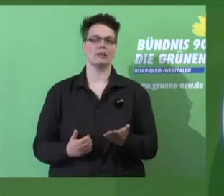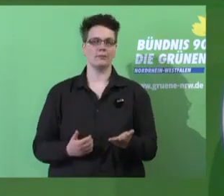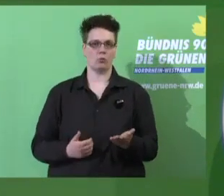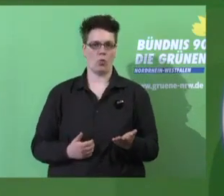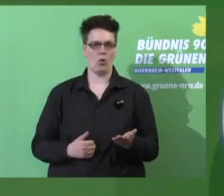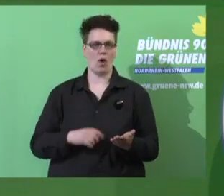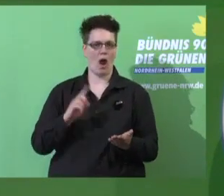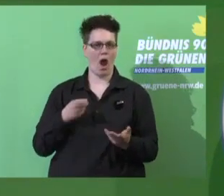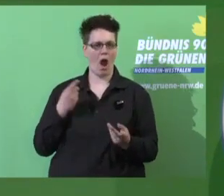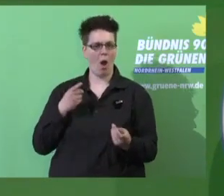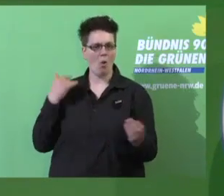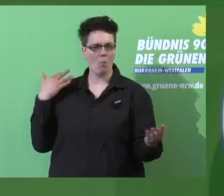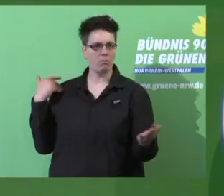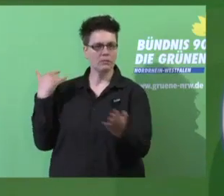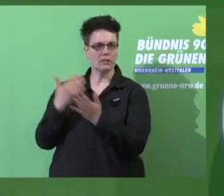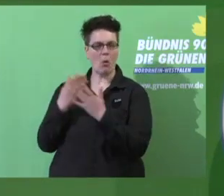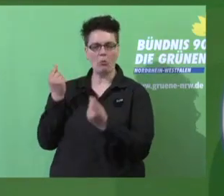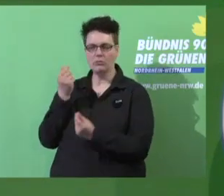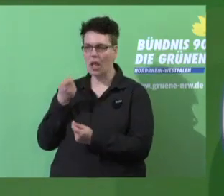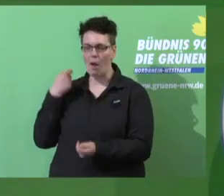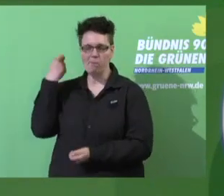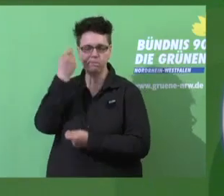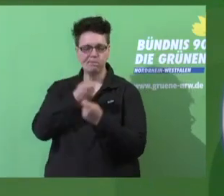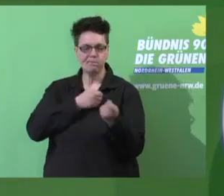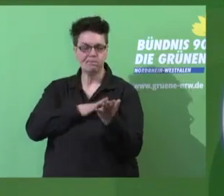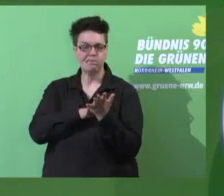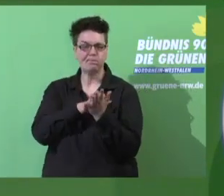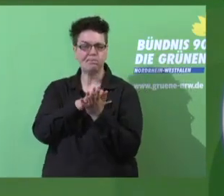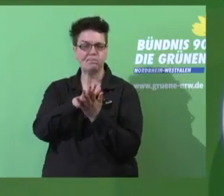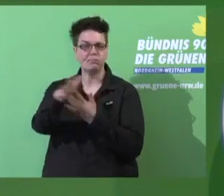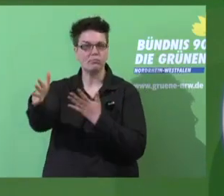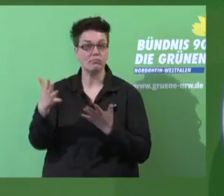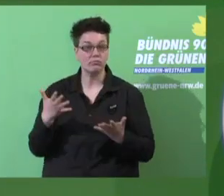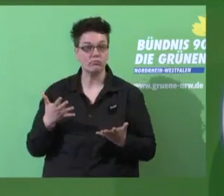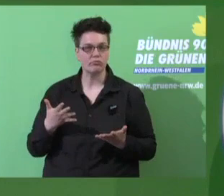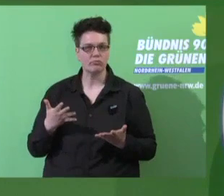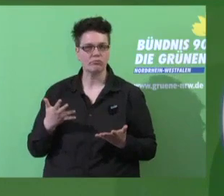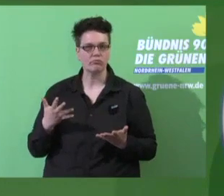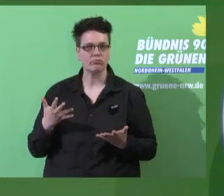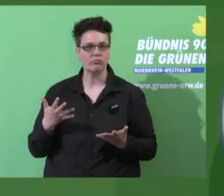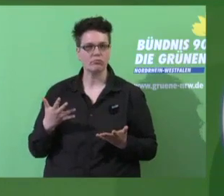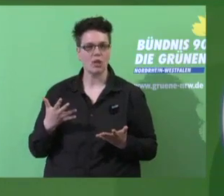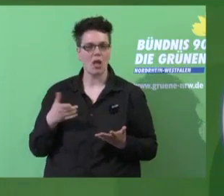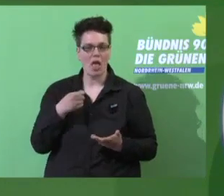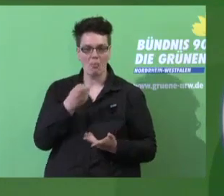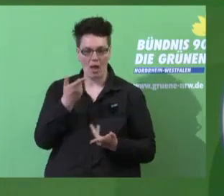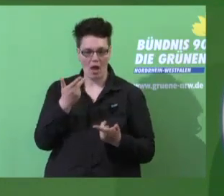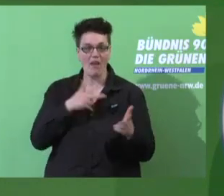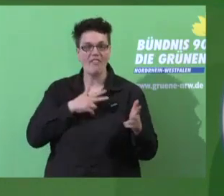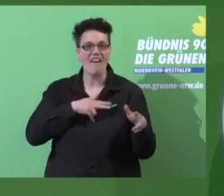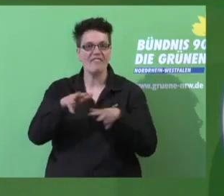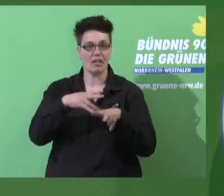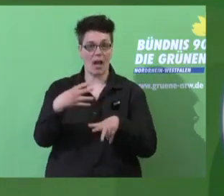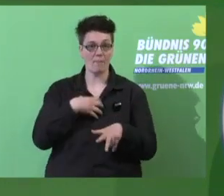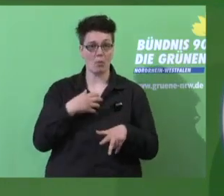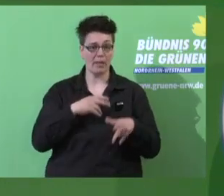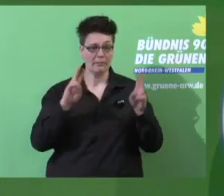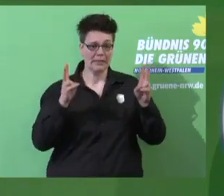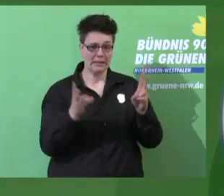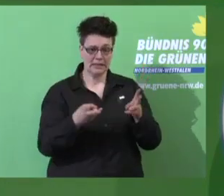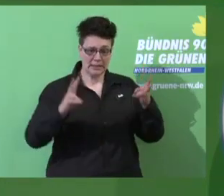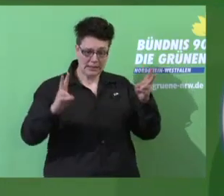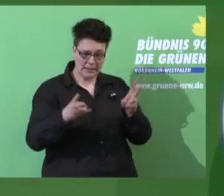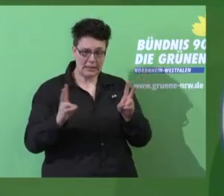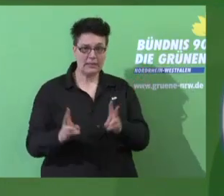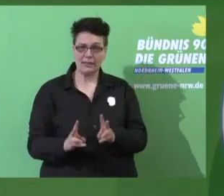Summen da in den vergangenen Jahren ausgegeben worden sind, ohne dass die Verkehrsprobleme wenigstens im Bereich der Straße